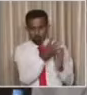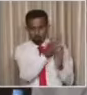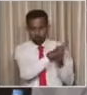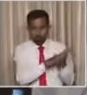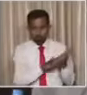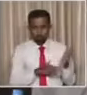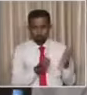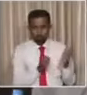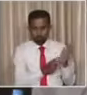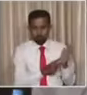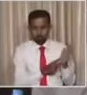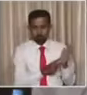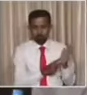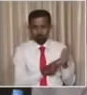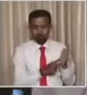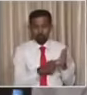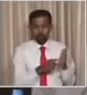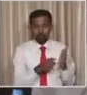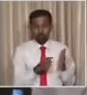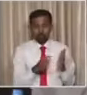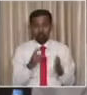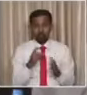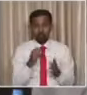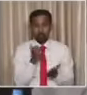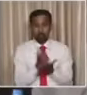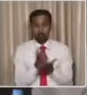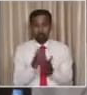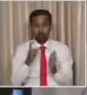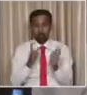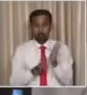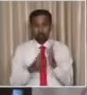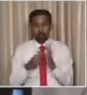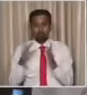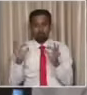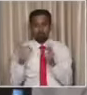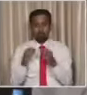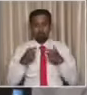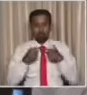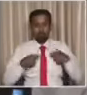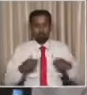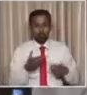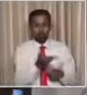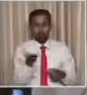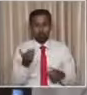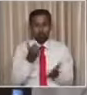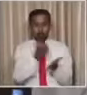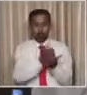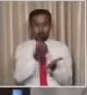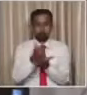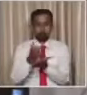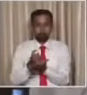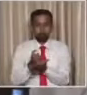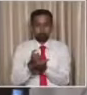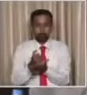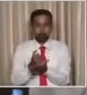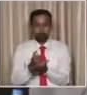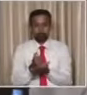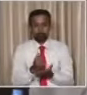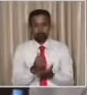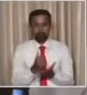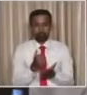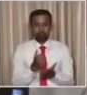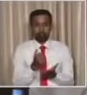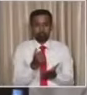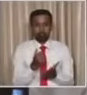මේක තියෙනවා. Chapter 11 bankruptcy. මෙතන වැඩි හරියක් ඉන්නේ නීතිඥවරු. බැංකු වලට Chapter 11 මේ මේ මේ